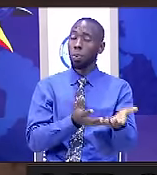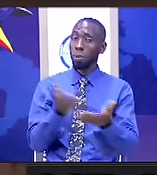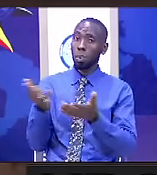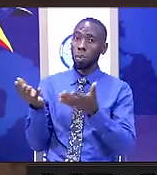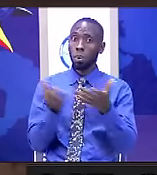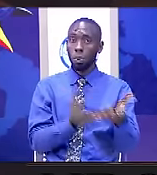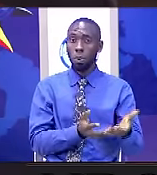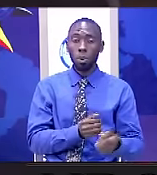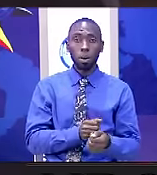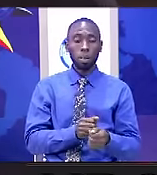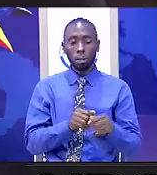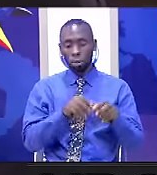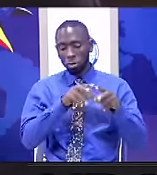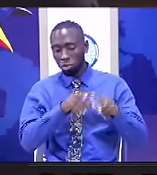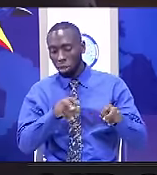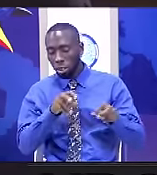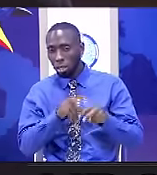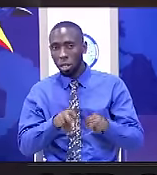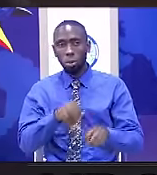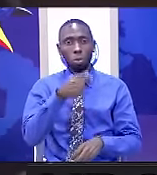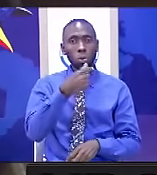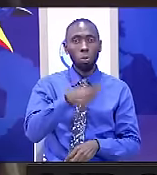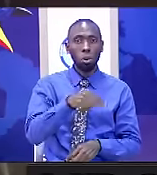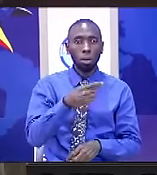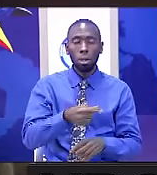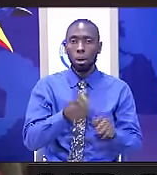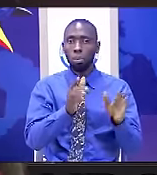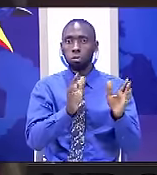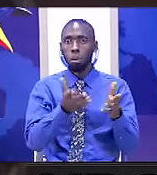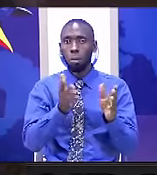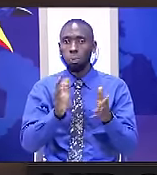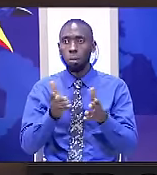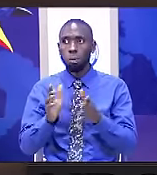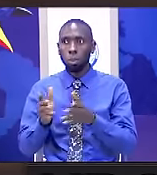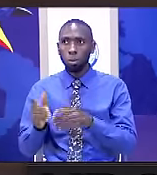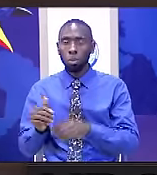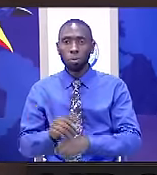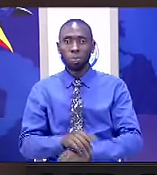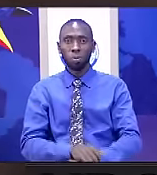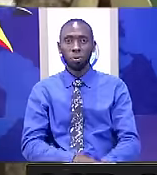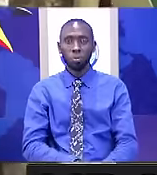saako n'okukebera okulaba ng'emmwanyi zituukagana n'omutindo ogwetaagisa.